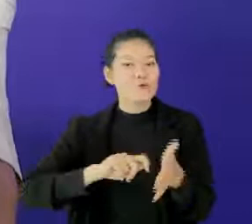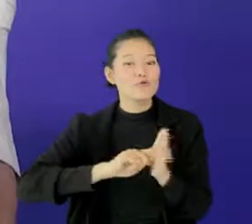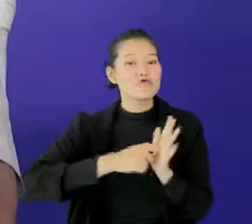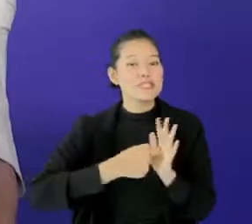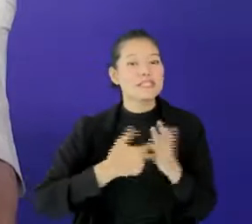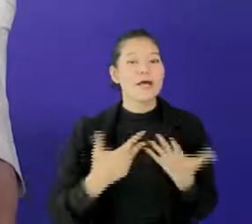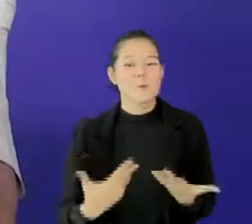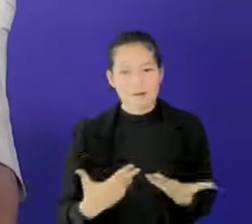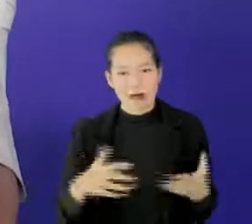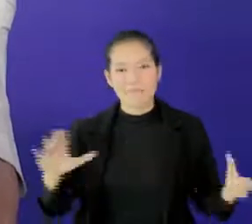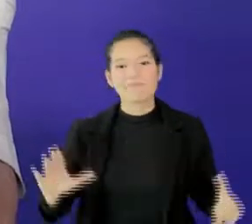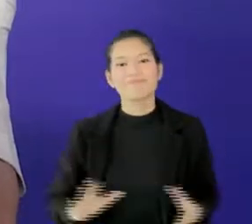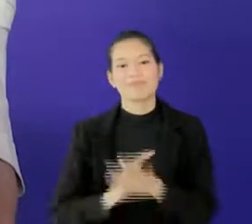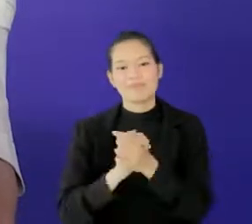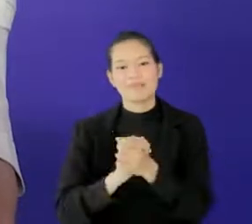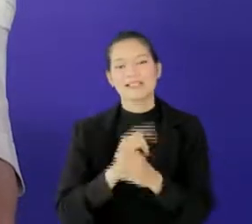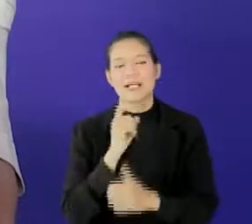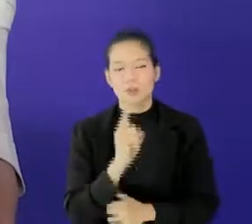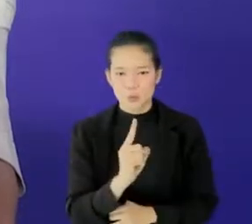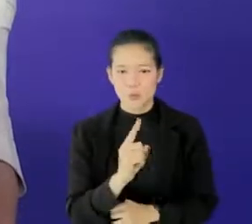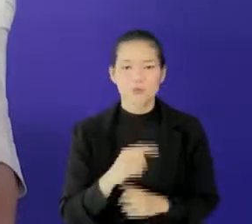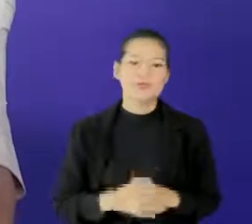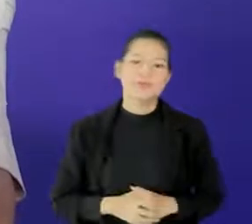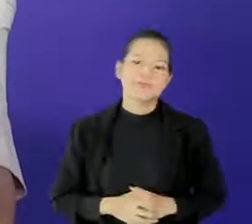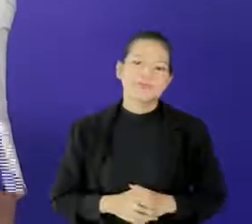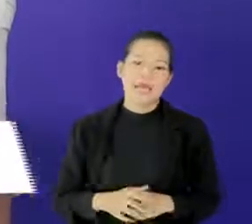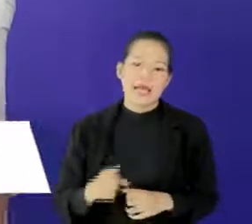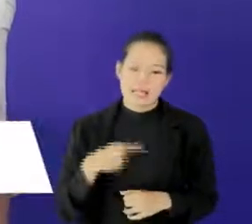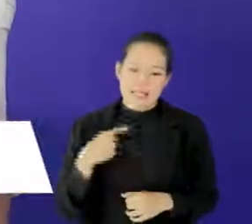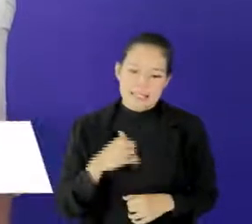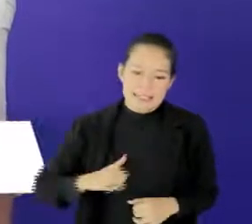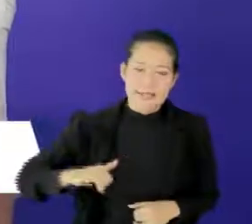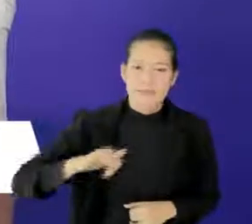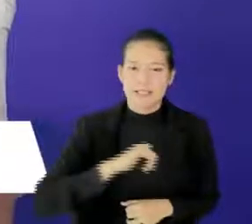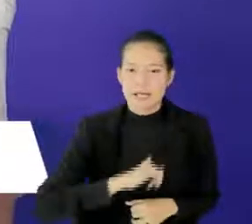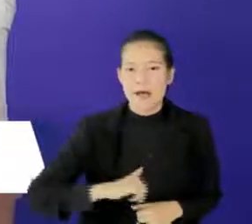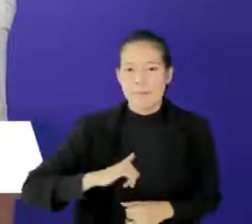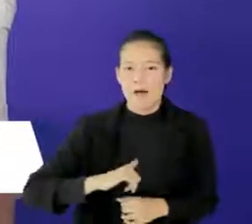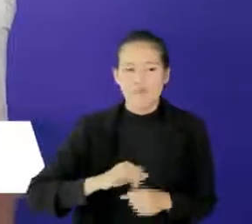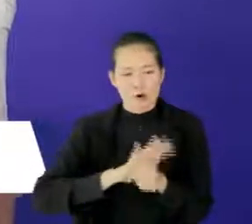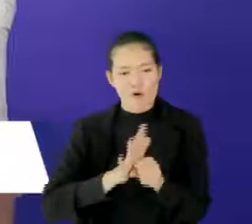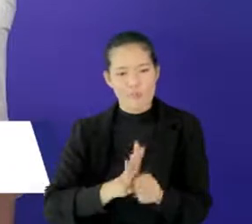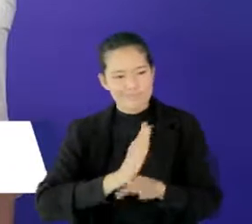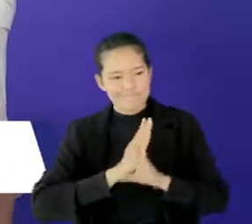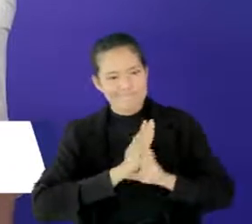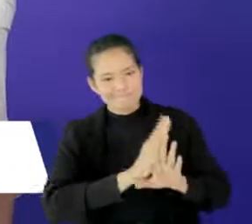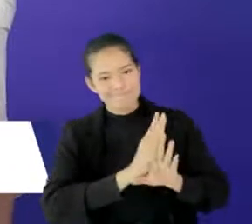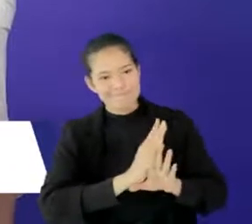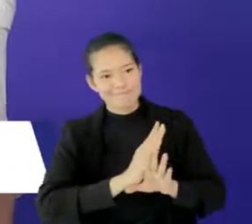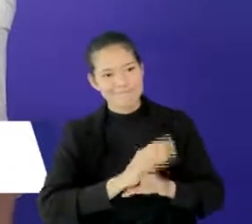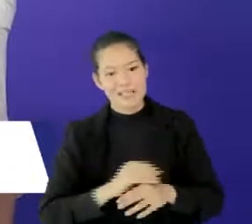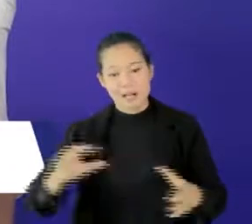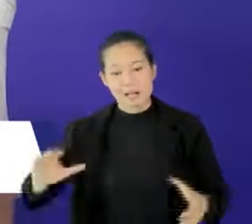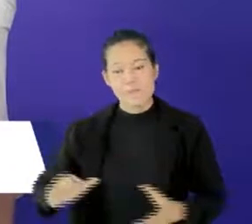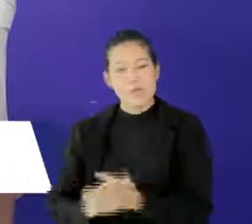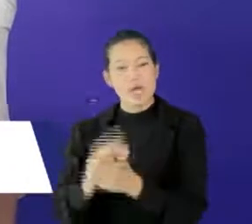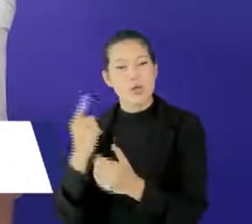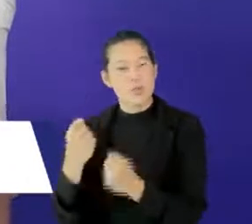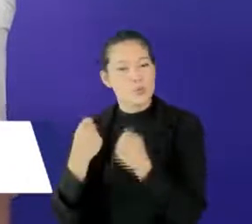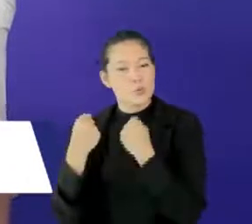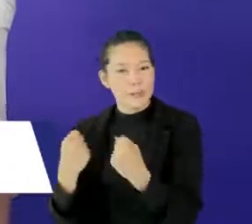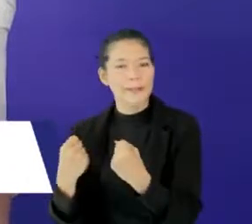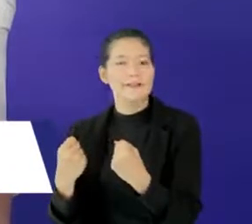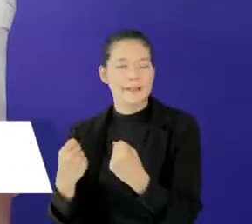juga harus bersatu. Nah, kita sama-sama bersatu melawan COVID. Kuatkan persatuan dan kesatuan